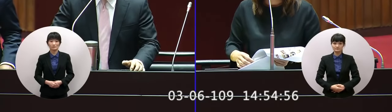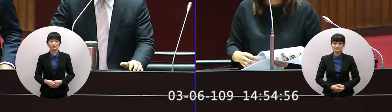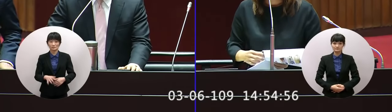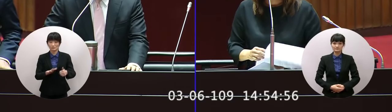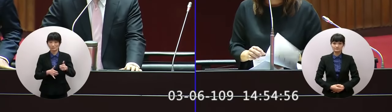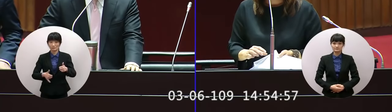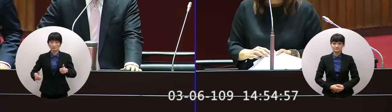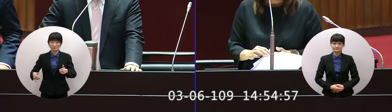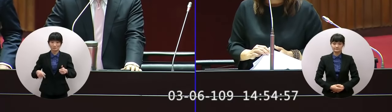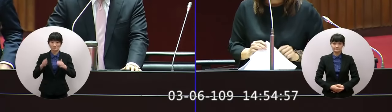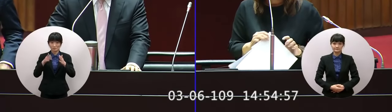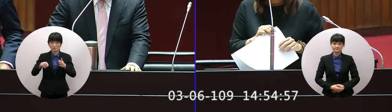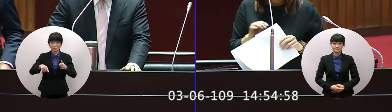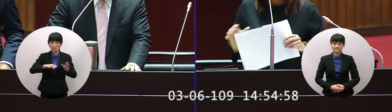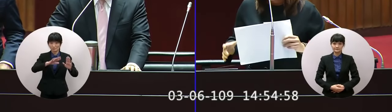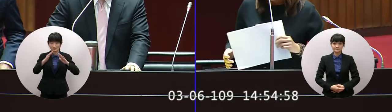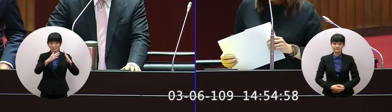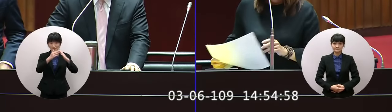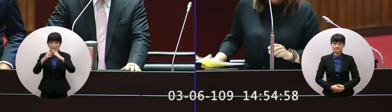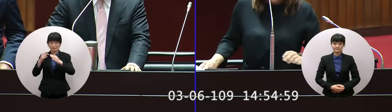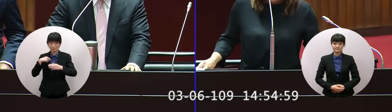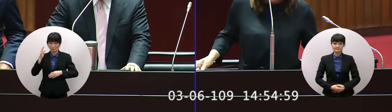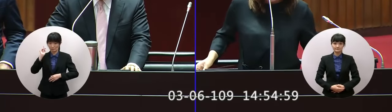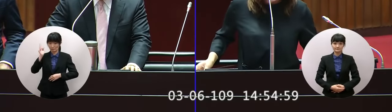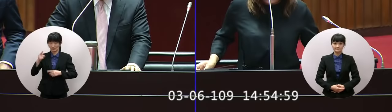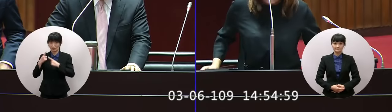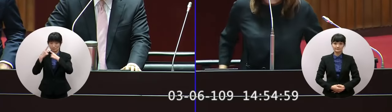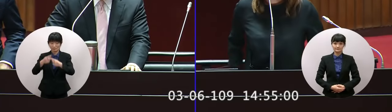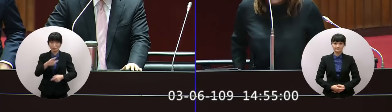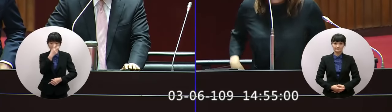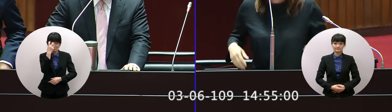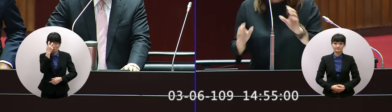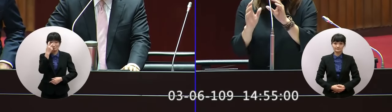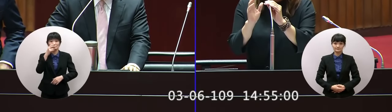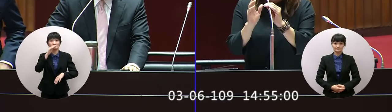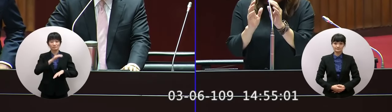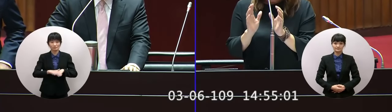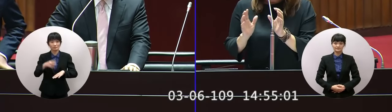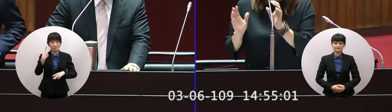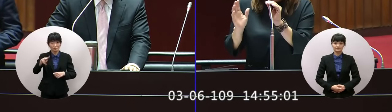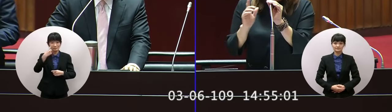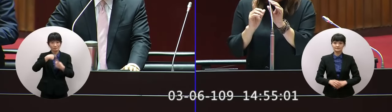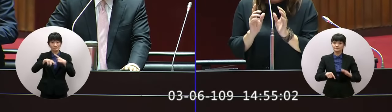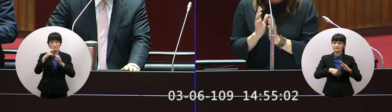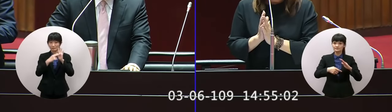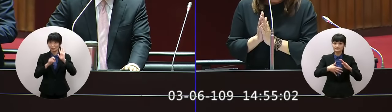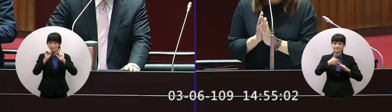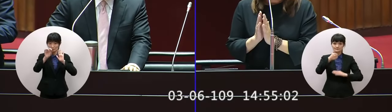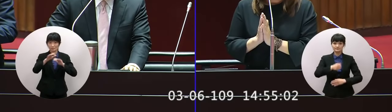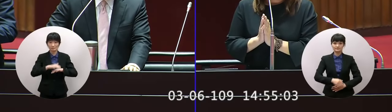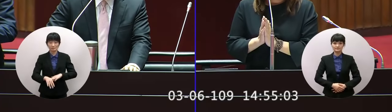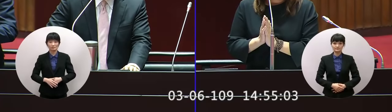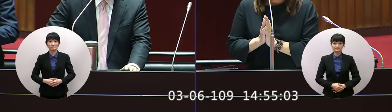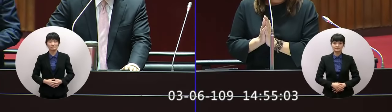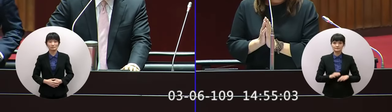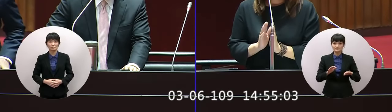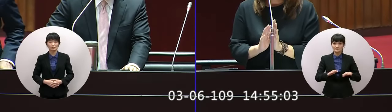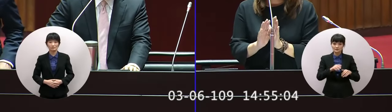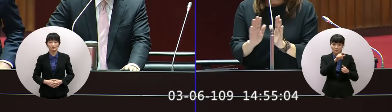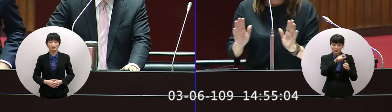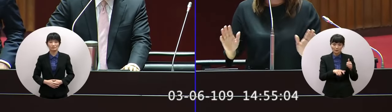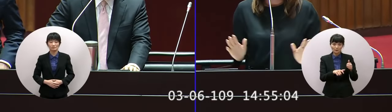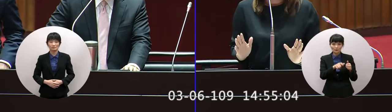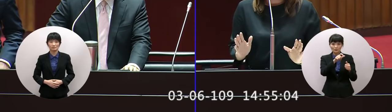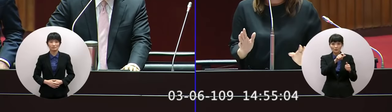个案的情形我们来了解，再给委员说明。 好，院长，因为这个不是个案，